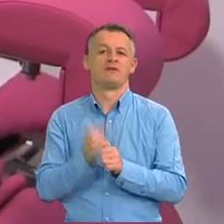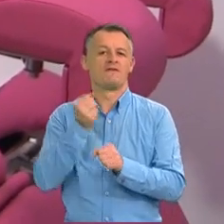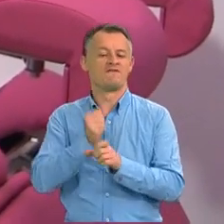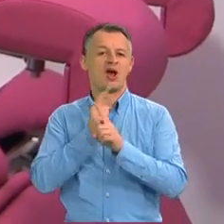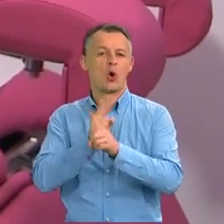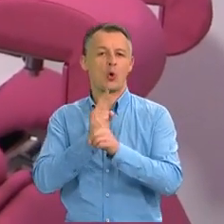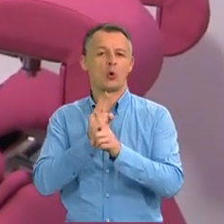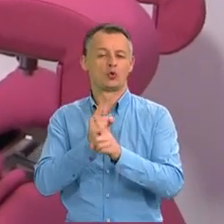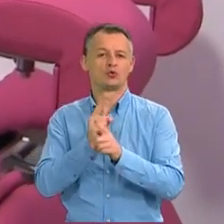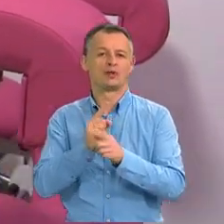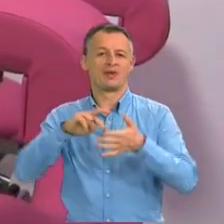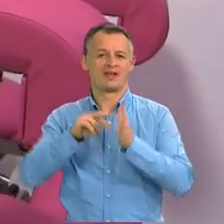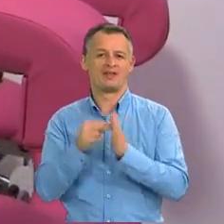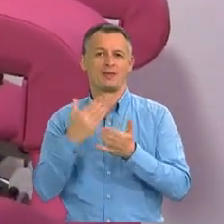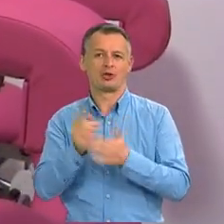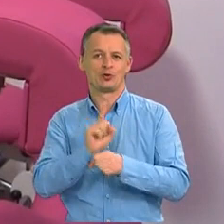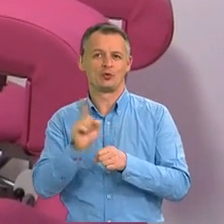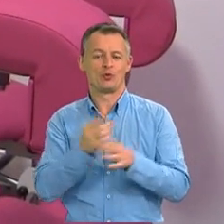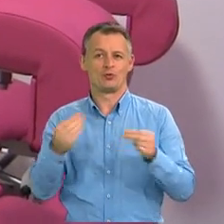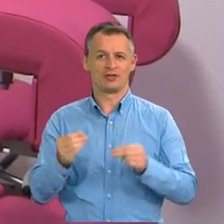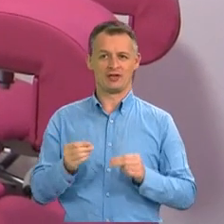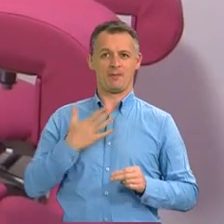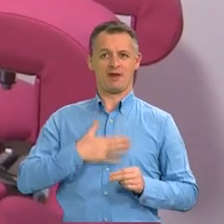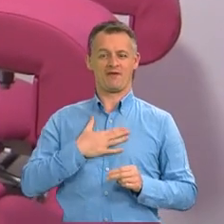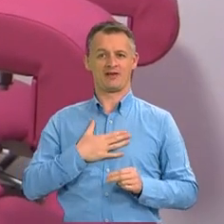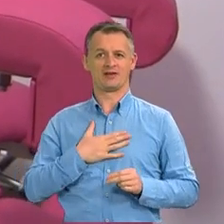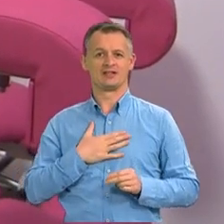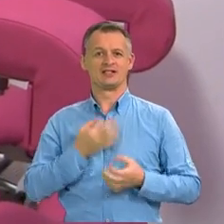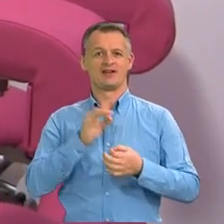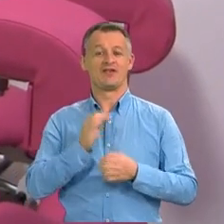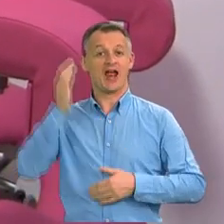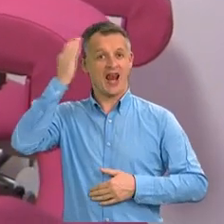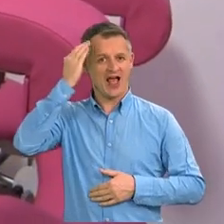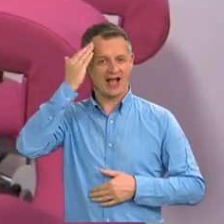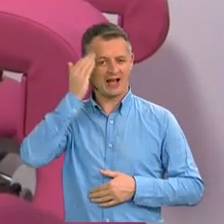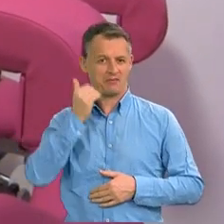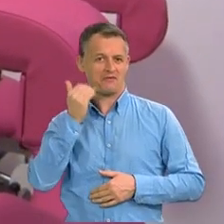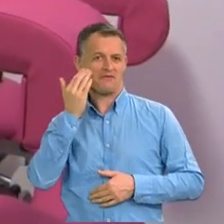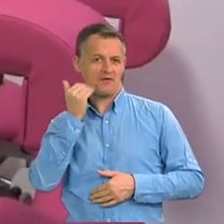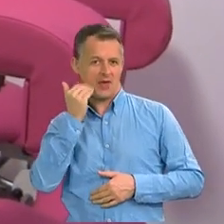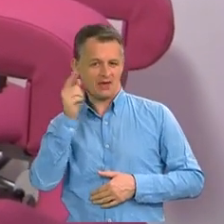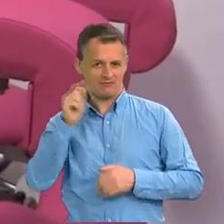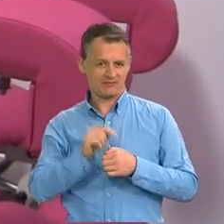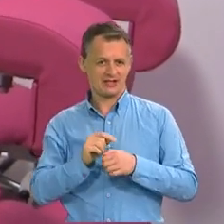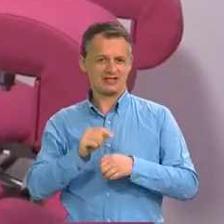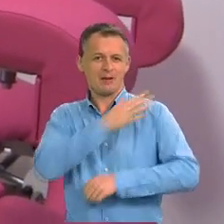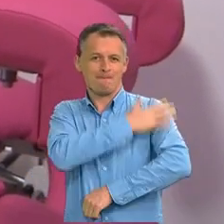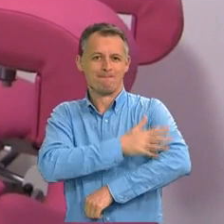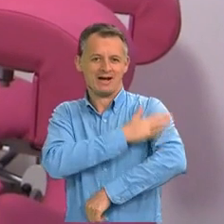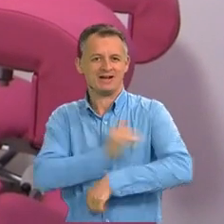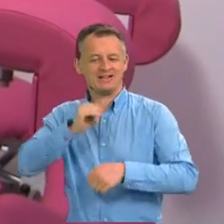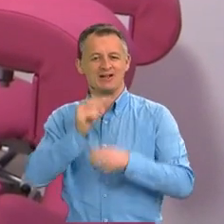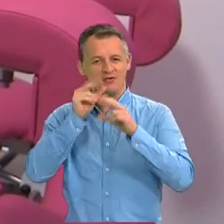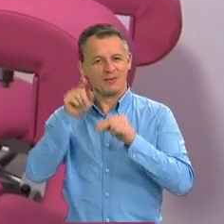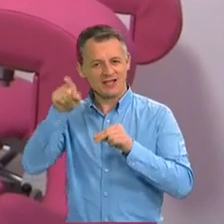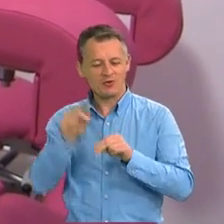pregătire în acest sens. Majoritatea preferă să stea la capul pacientei, să le mângâie, să le vorbească, să le